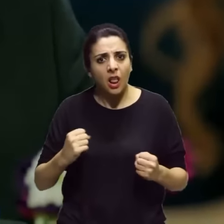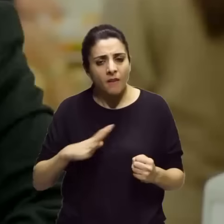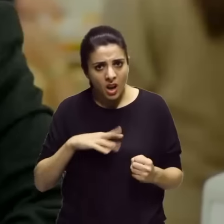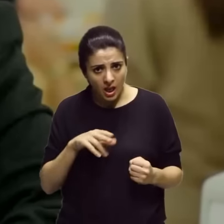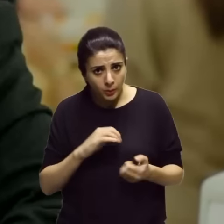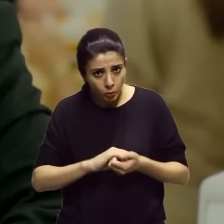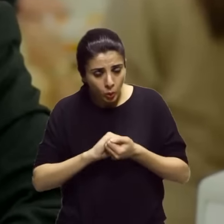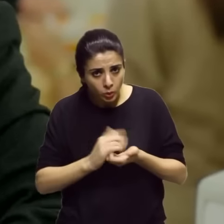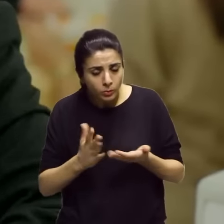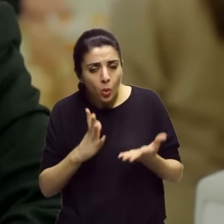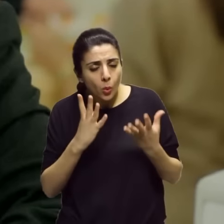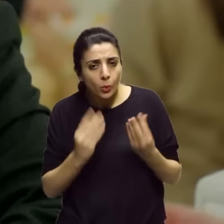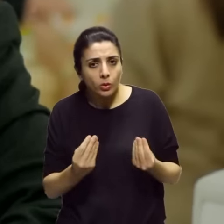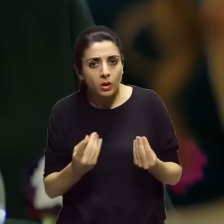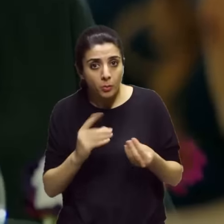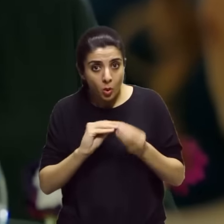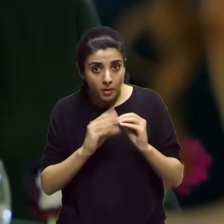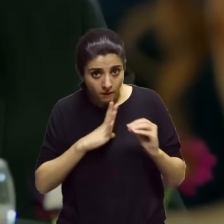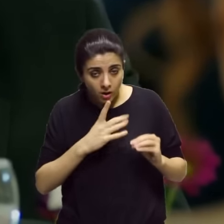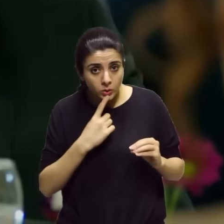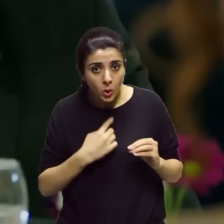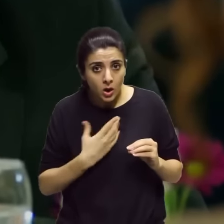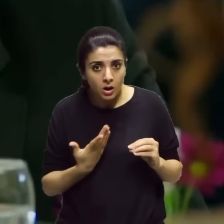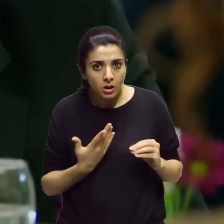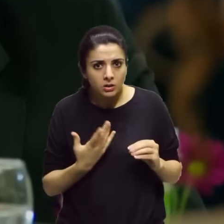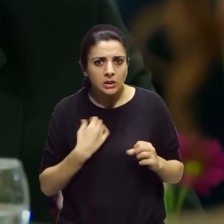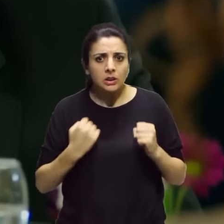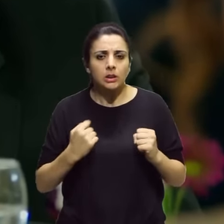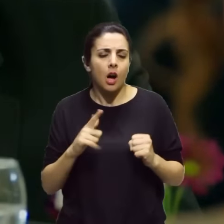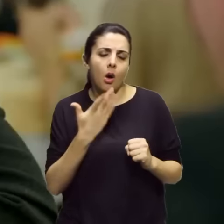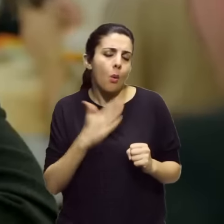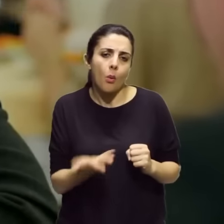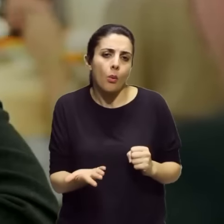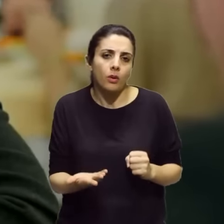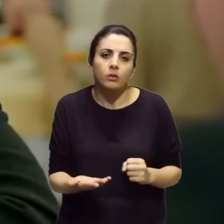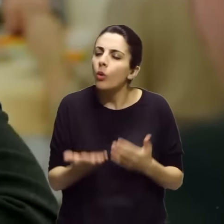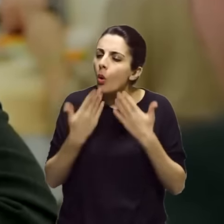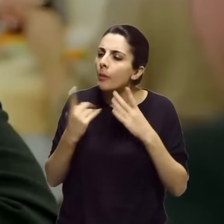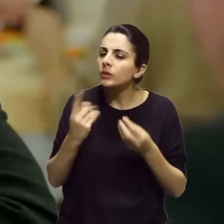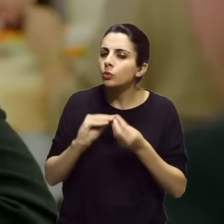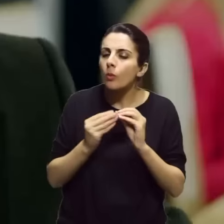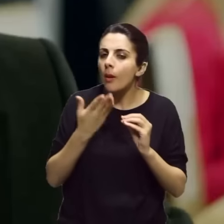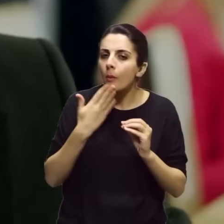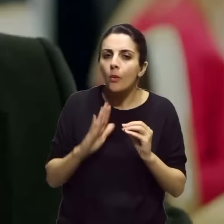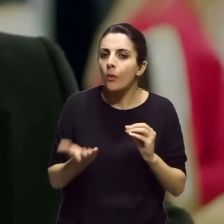görünüyorsun dostum. Hayırdır? Bir problem varsa söyle. Öyle kasmaya gerek yok. Yok ya, bir problemim.